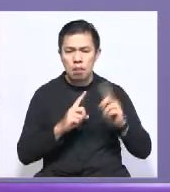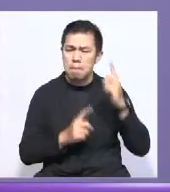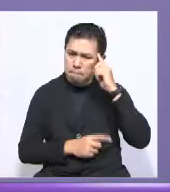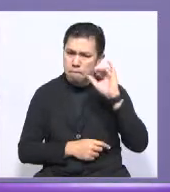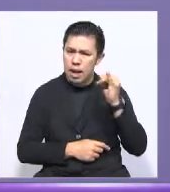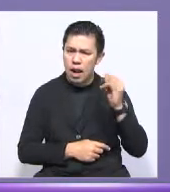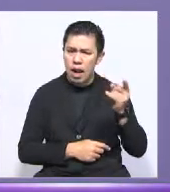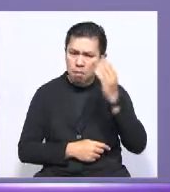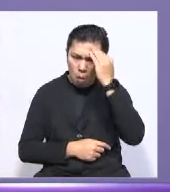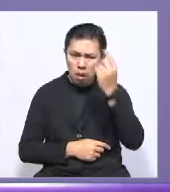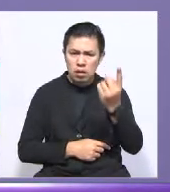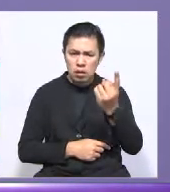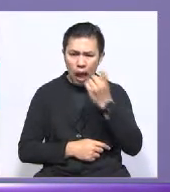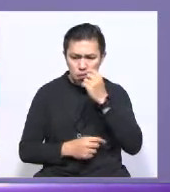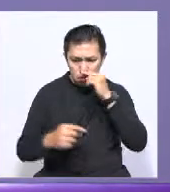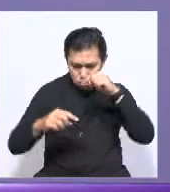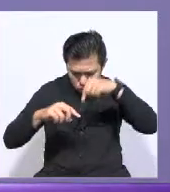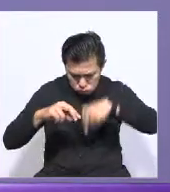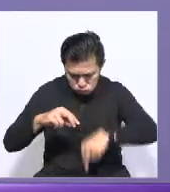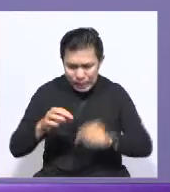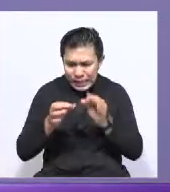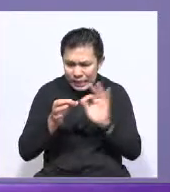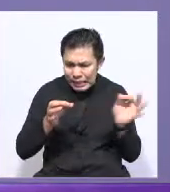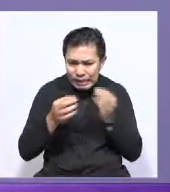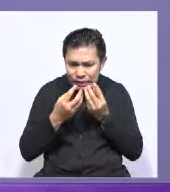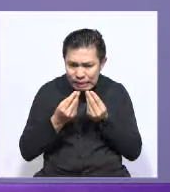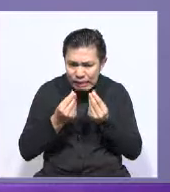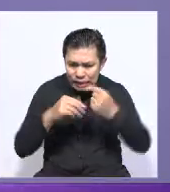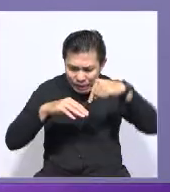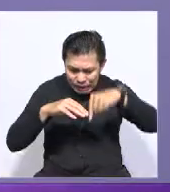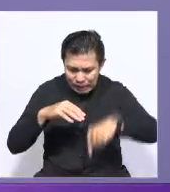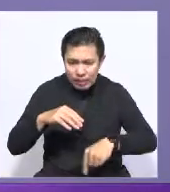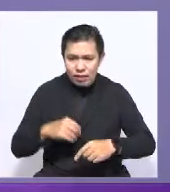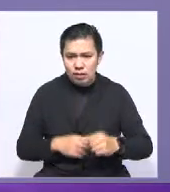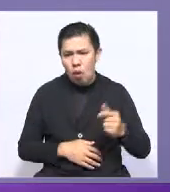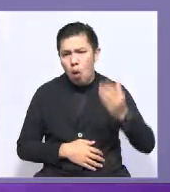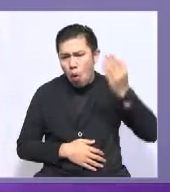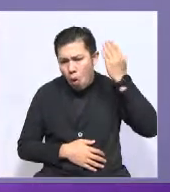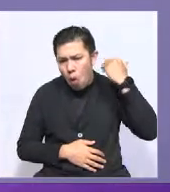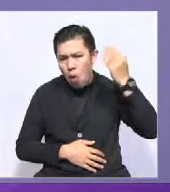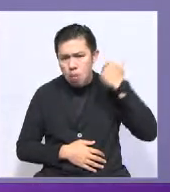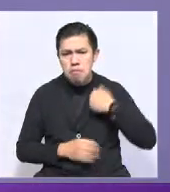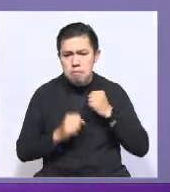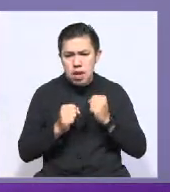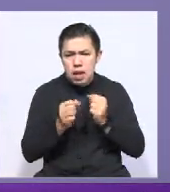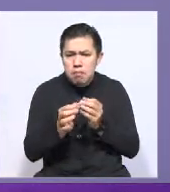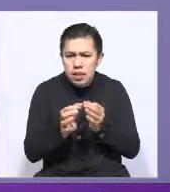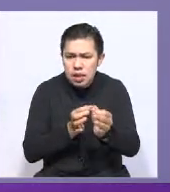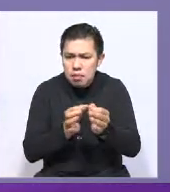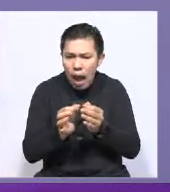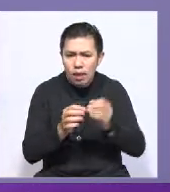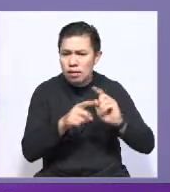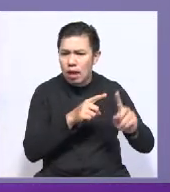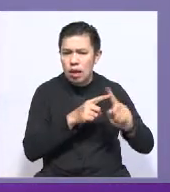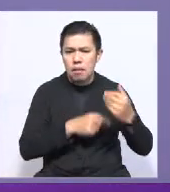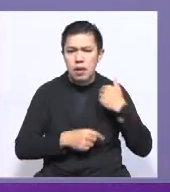ได้ว่าเป็นคำถามที่เจาะลึกในรายละเอียดซึ่งที่ผ่านมาก็มีการพยายามอธิบายความอยู่แล้วในหลายภาคส่ว